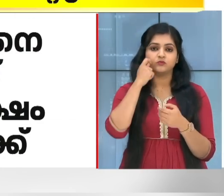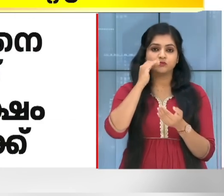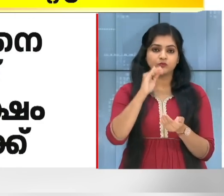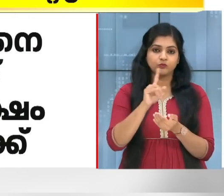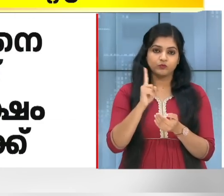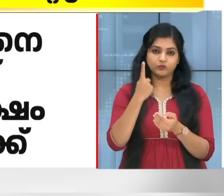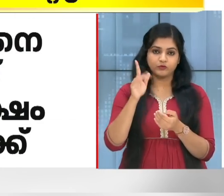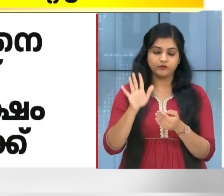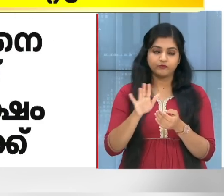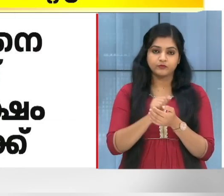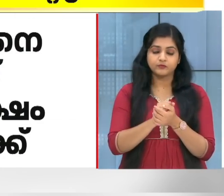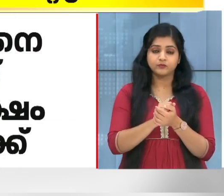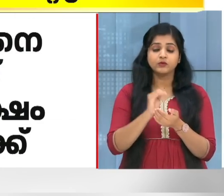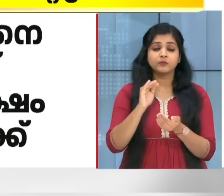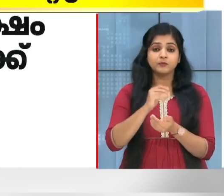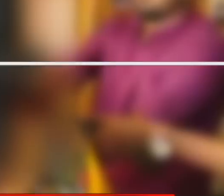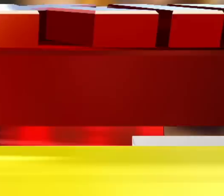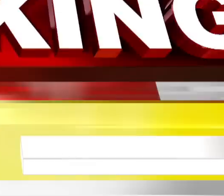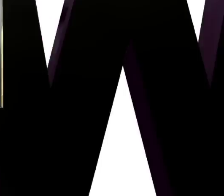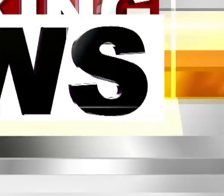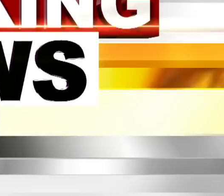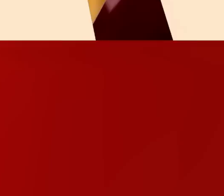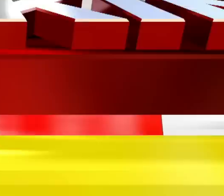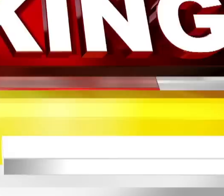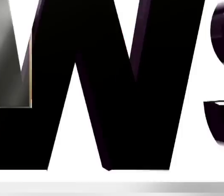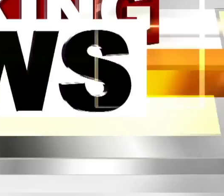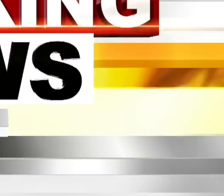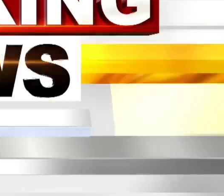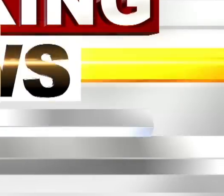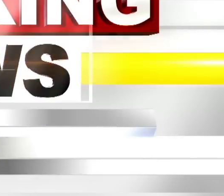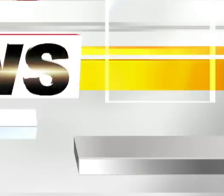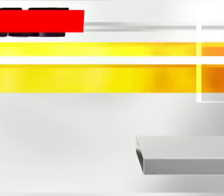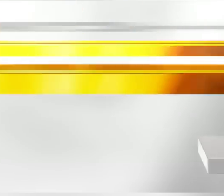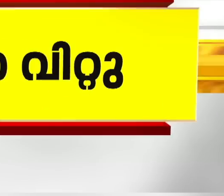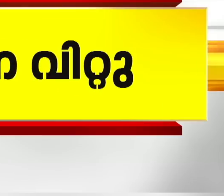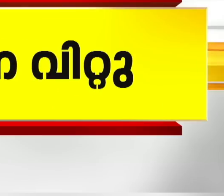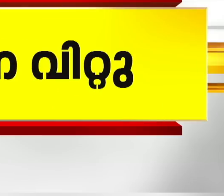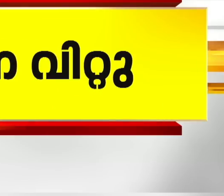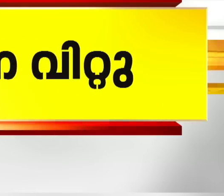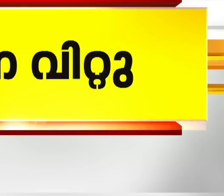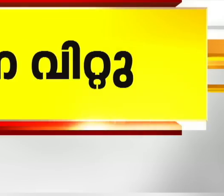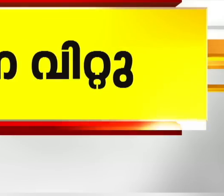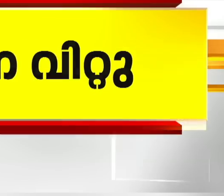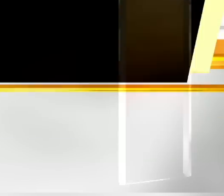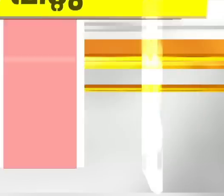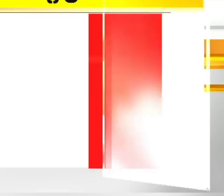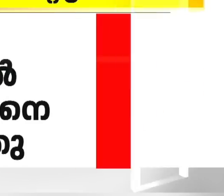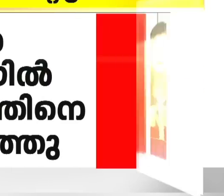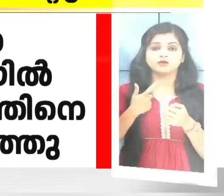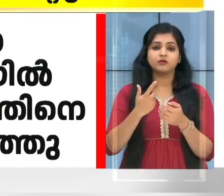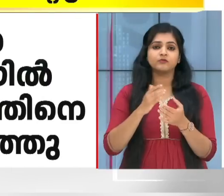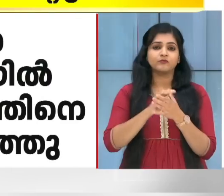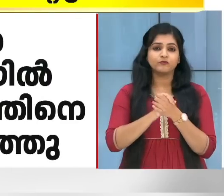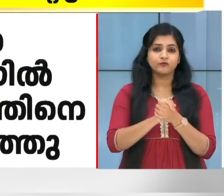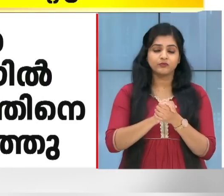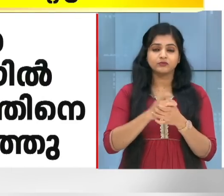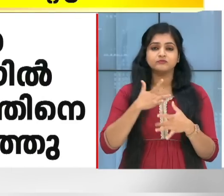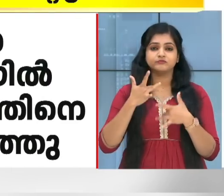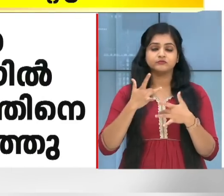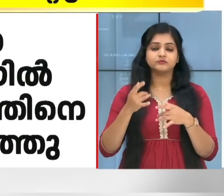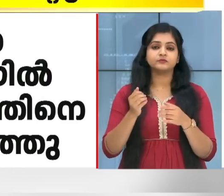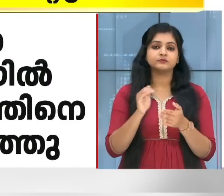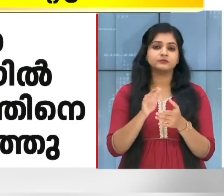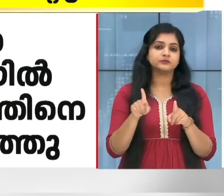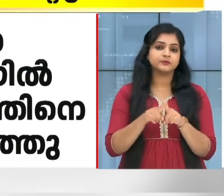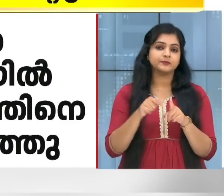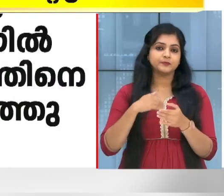വിൽക്കുന്നതല്ല, അവള് വിൽക്കിയ സ്നേഹബന്ധത്തിന്റെ ഭർത്താൻ തന്നു. പക്ഷെ അയാളെ ഭർത്താവ് ഭീഷണി പെടുത്തിയതുകൊണ്ടാണ് പൈസ കൊടുക്കേണ്ടി വരുന്നത്. അല്ലാതെ അവൾ